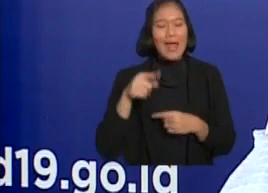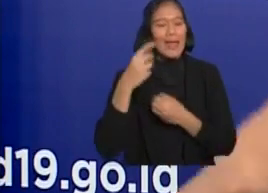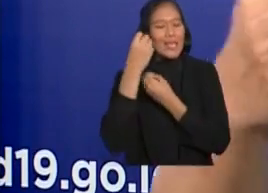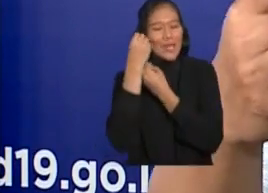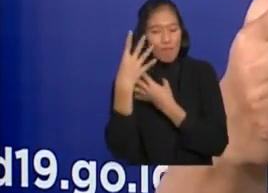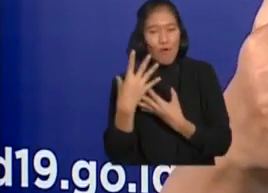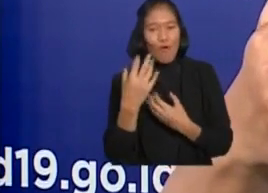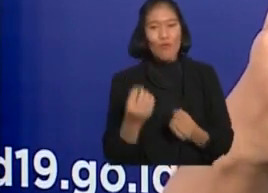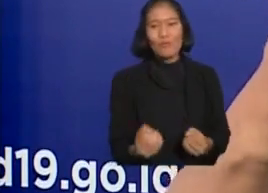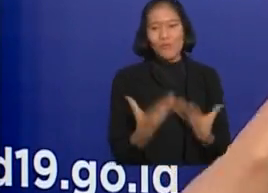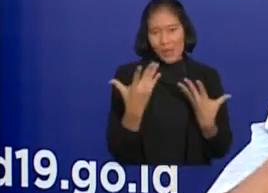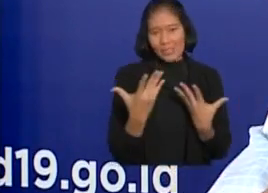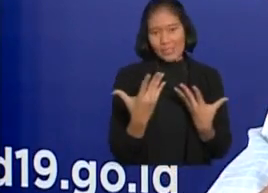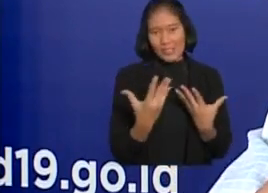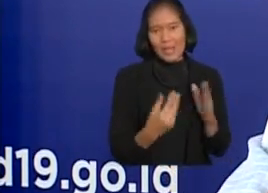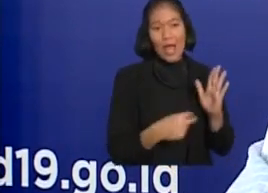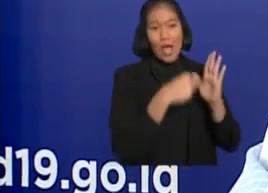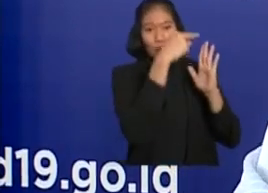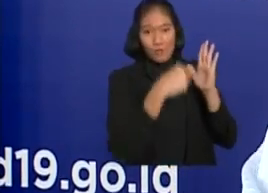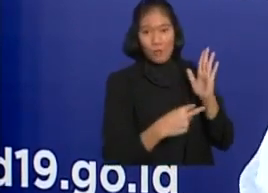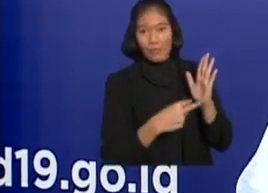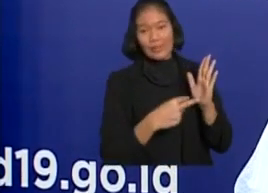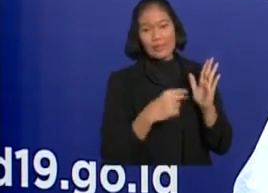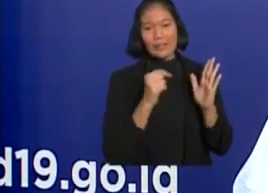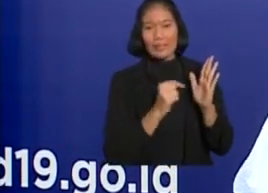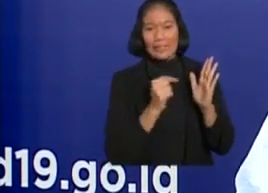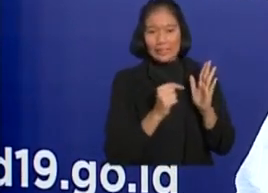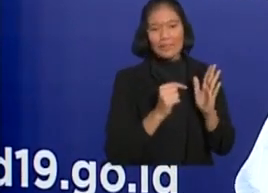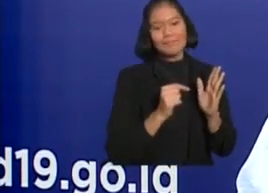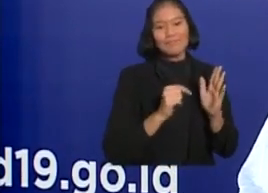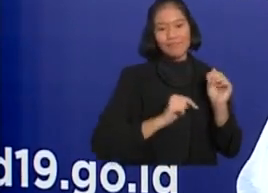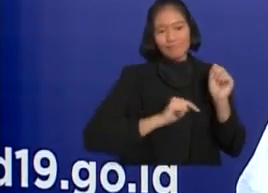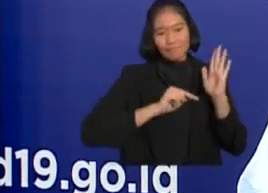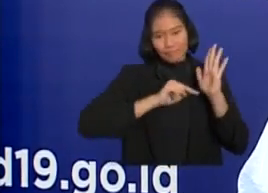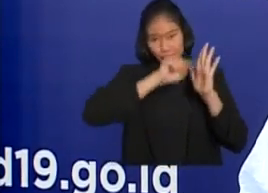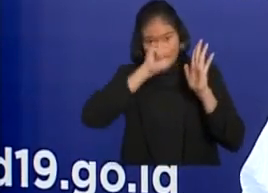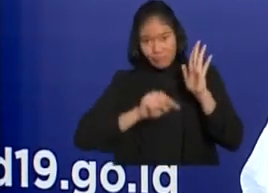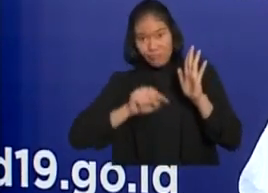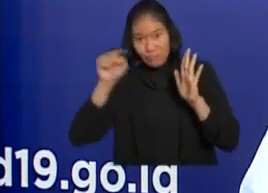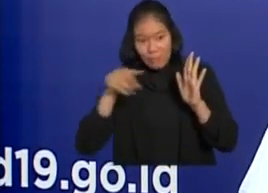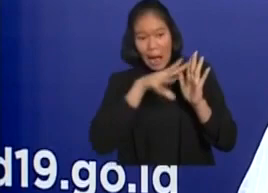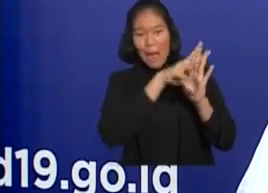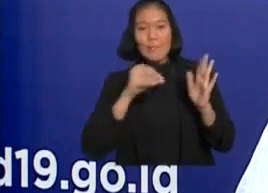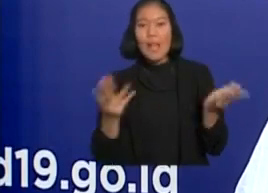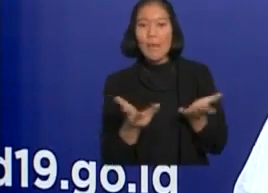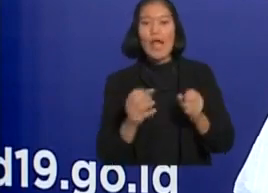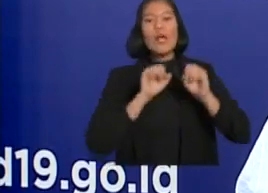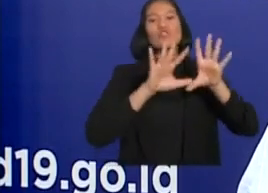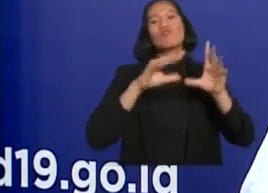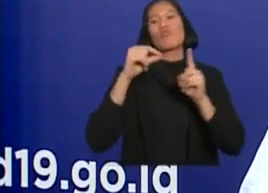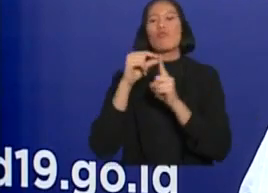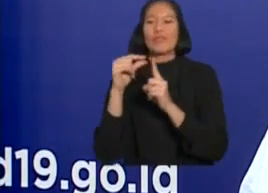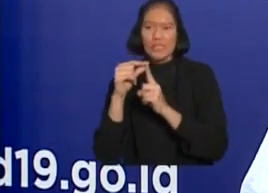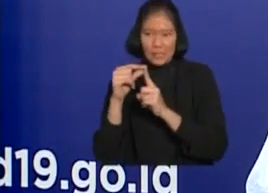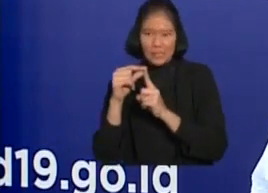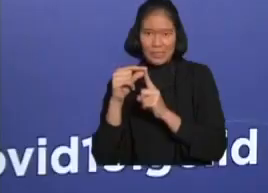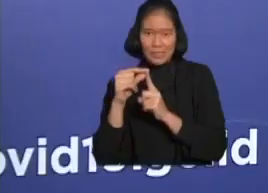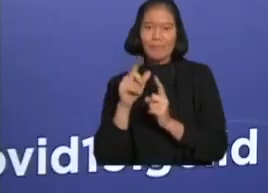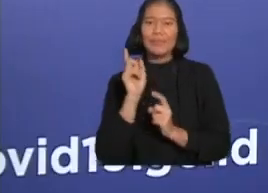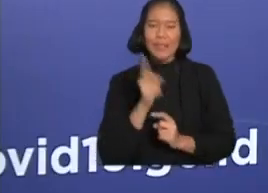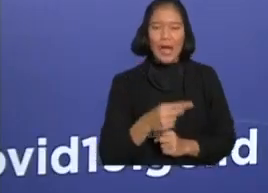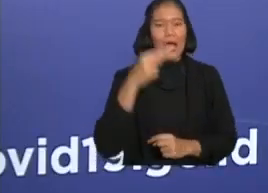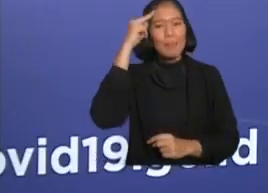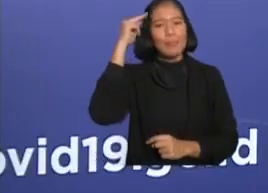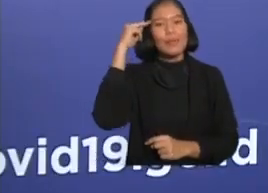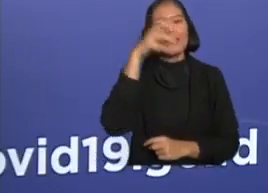Provinsi terbesar Siapa saja yang kontribusi Jadi seluruh pimpinan daerah juga harus memastikan bahwa masyarakatnya dikendalikan